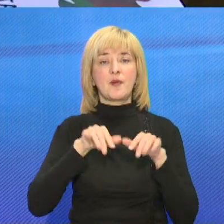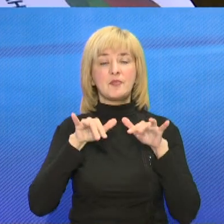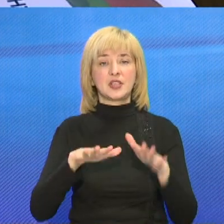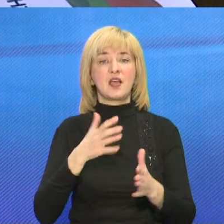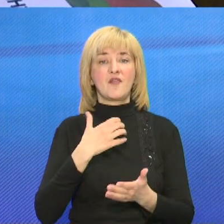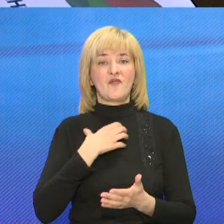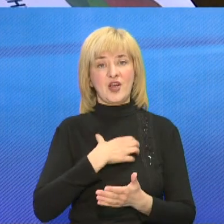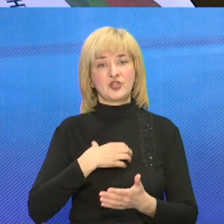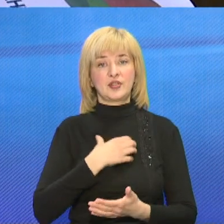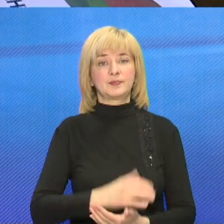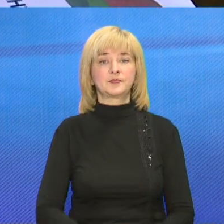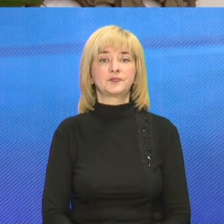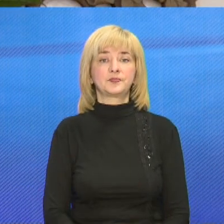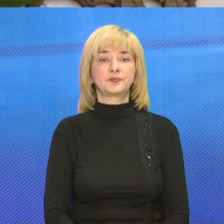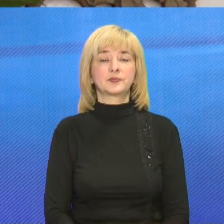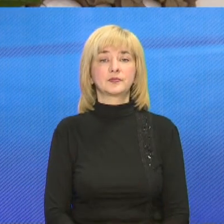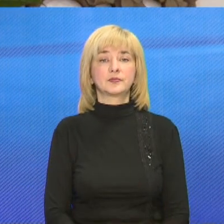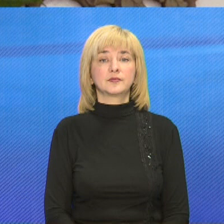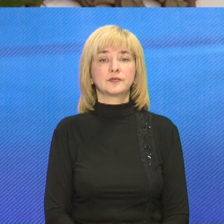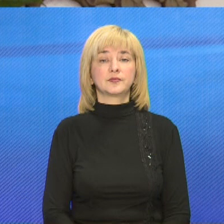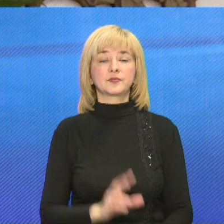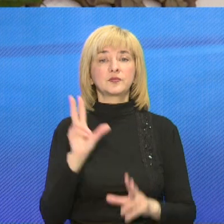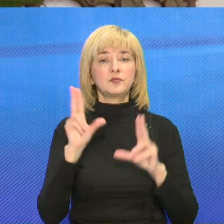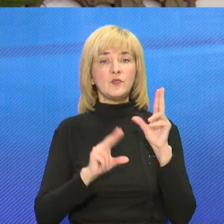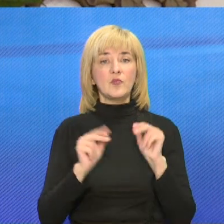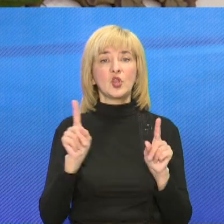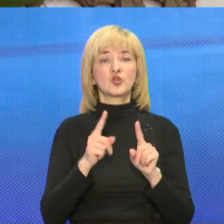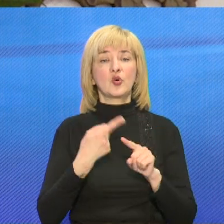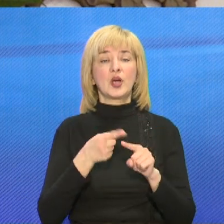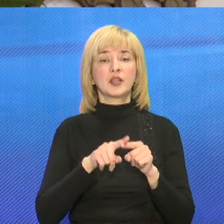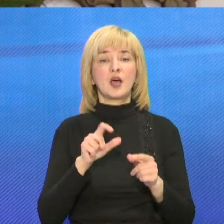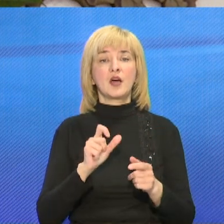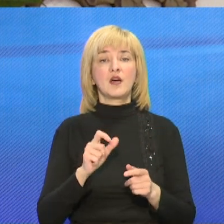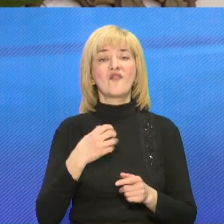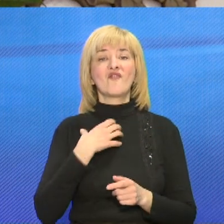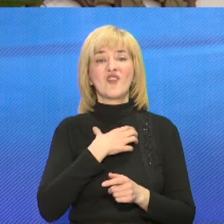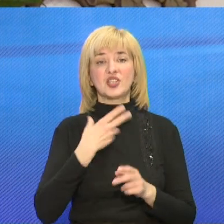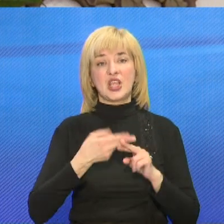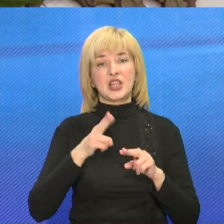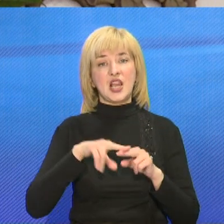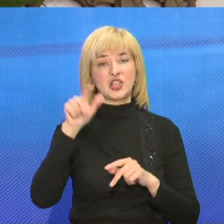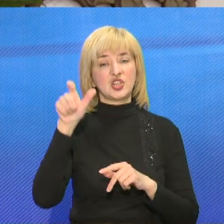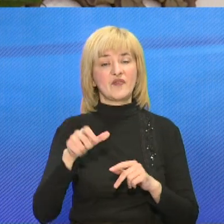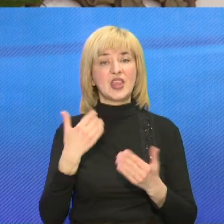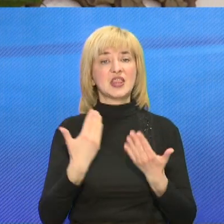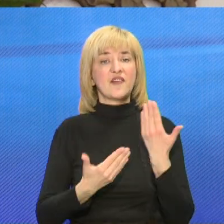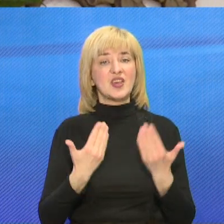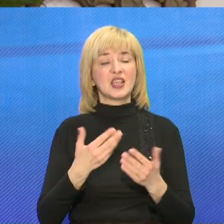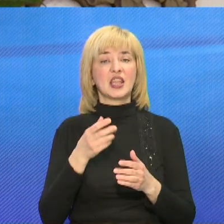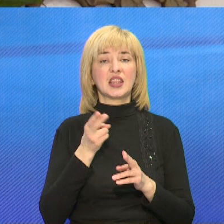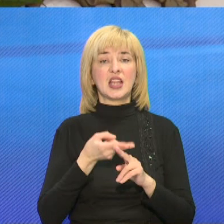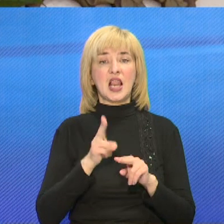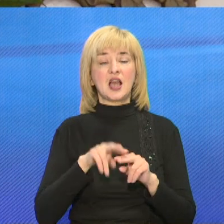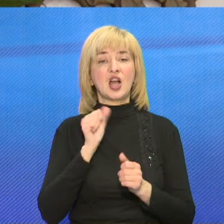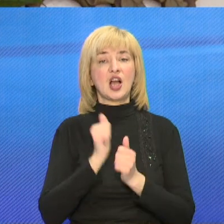символичное значение. Я считаю, что это очень важно для человека, наверное, все-таки для каждого